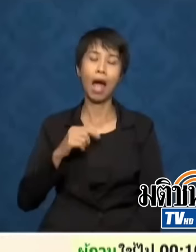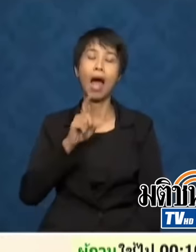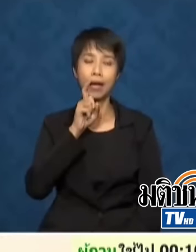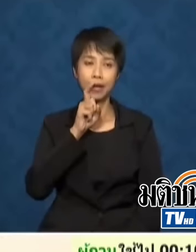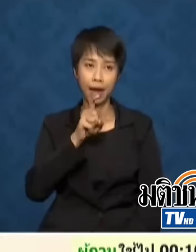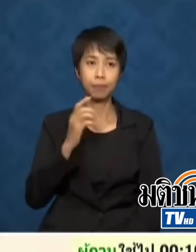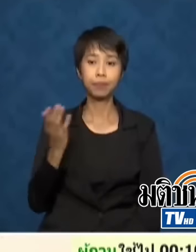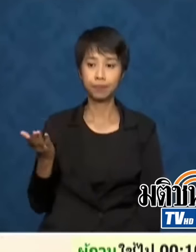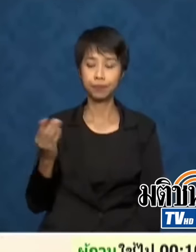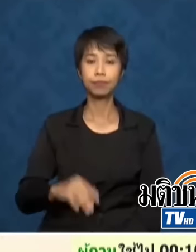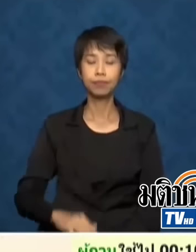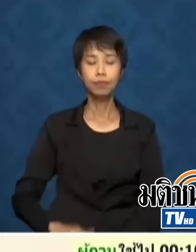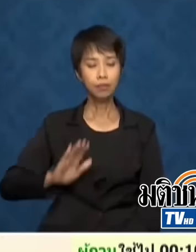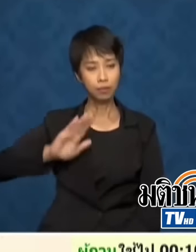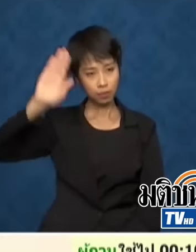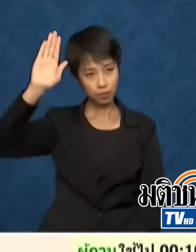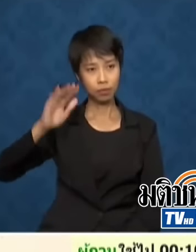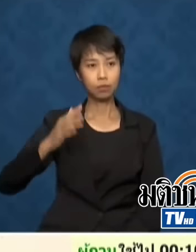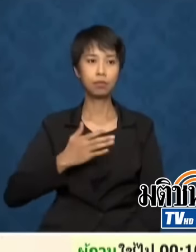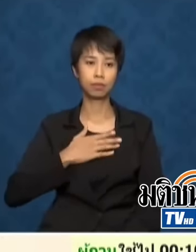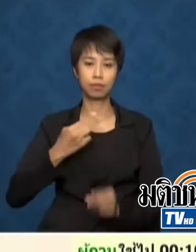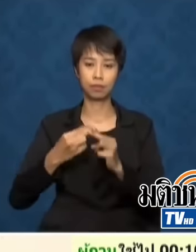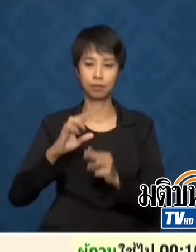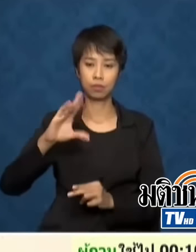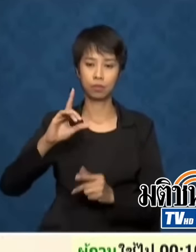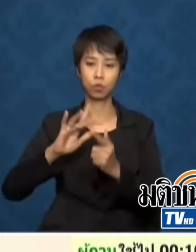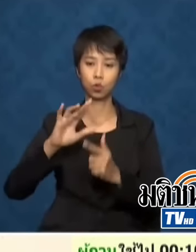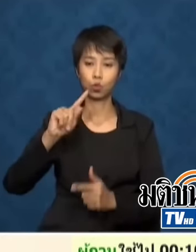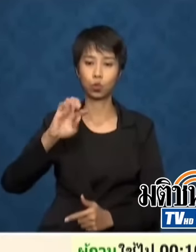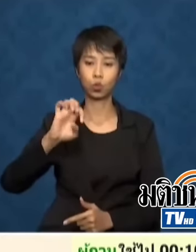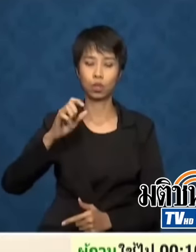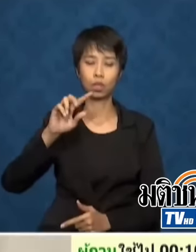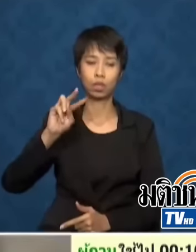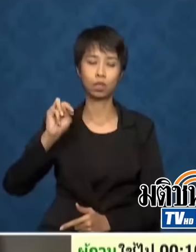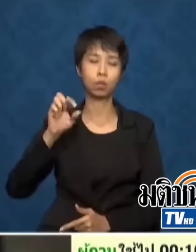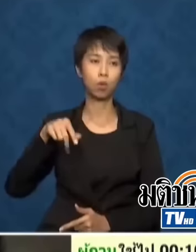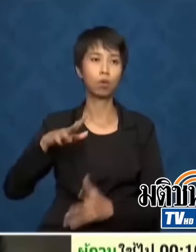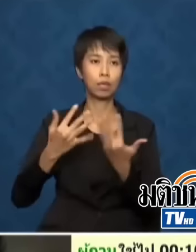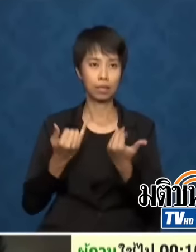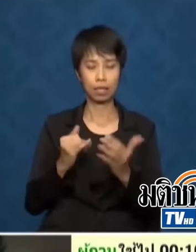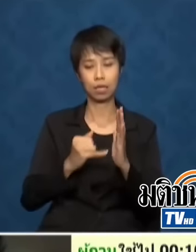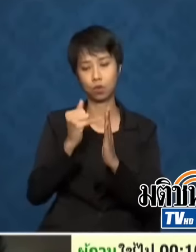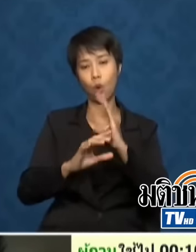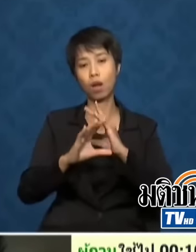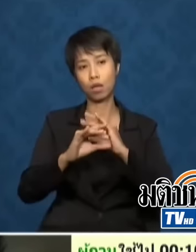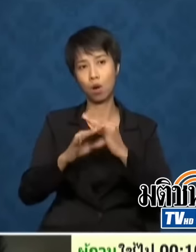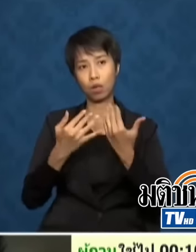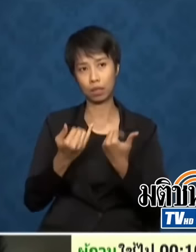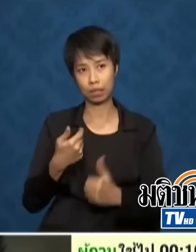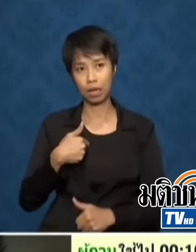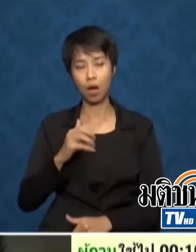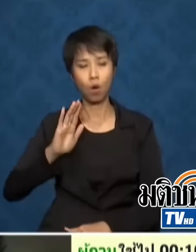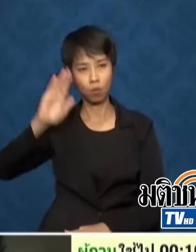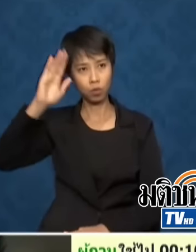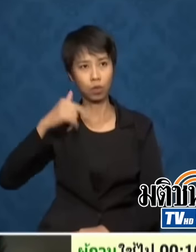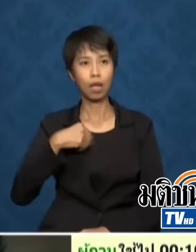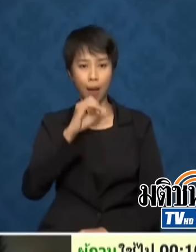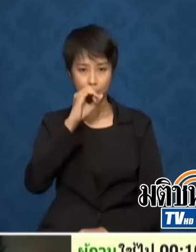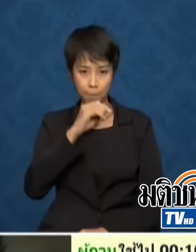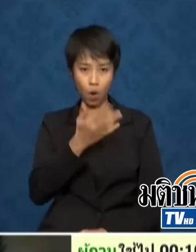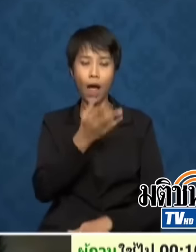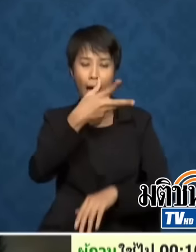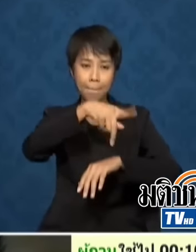เกิดครับ ท่านประธานครับผมชุติพงศ์วิโรจน์พินโยครับผู้แทนราษฎรพรรคก้าวไกลจังหวัดระยองขอประท้วงท่านประธานตามข้อบังคับข้อ9ให้วางตนเป็นกล